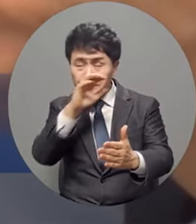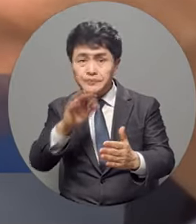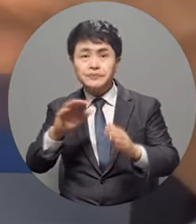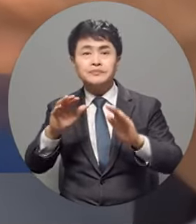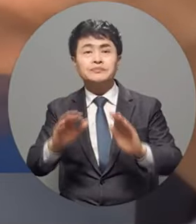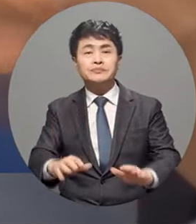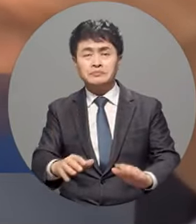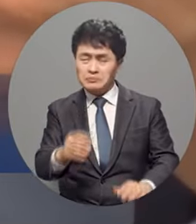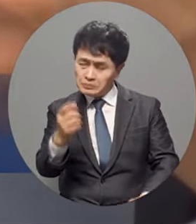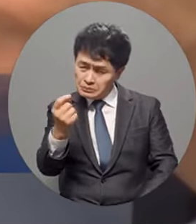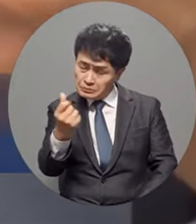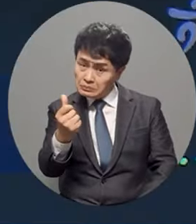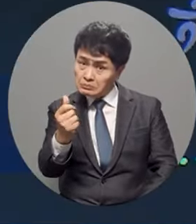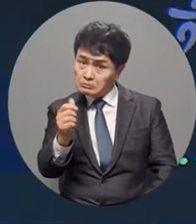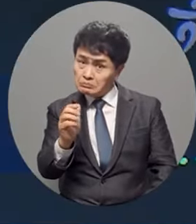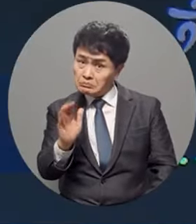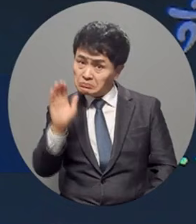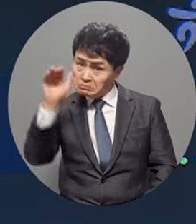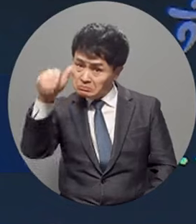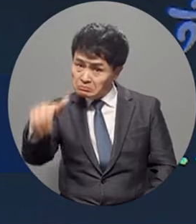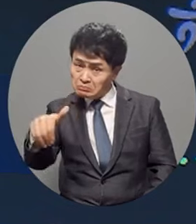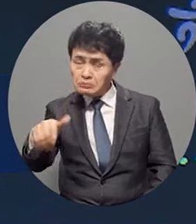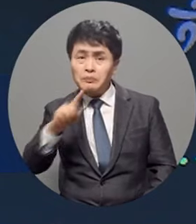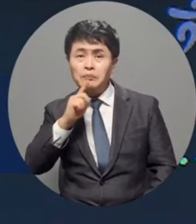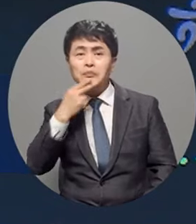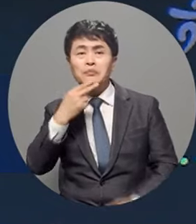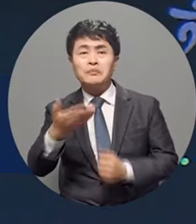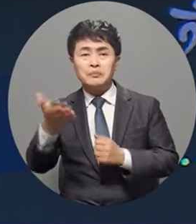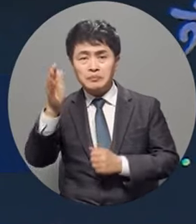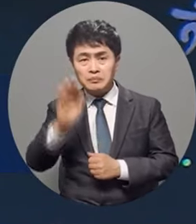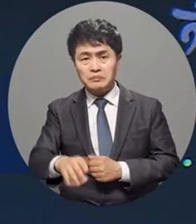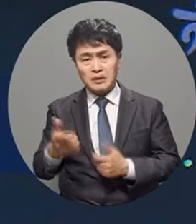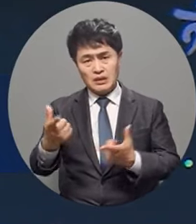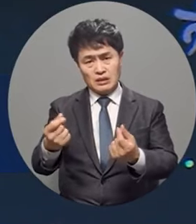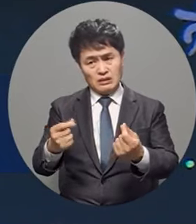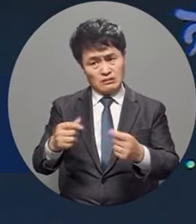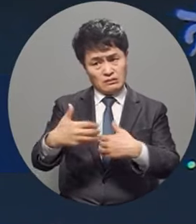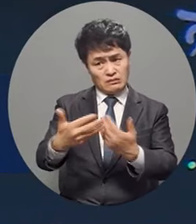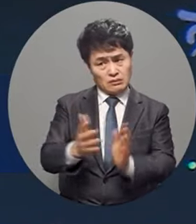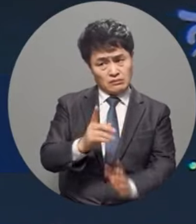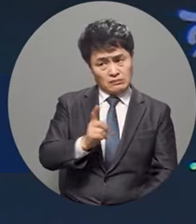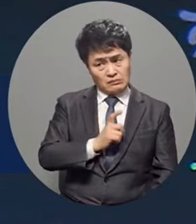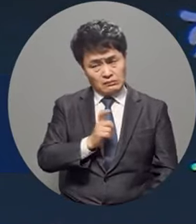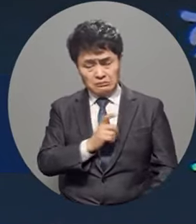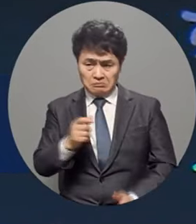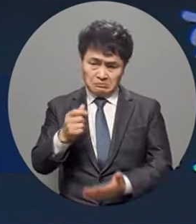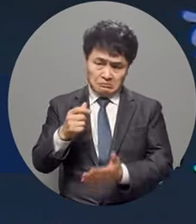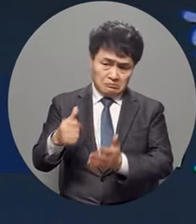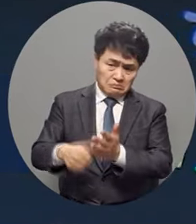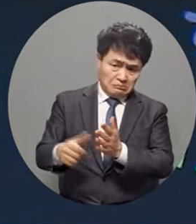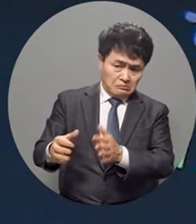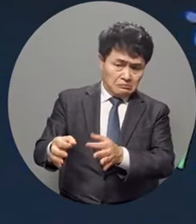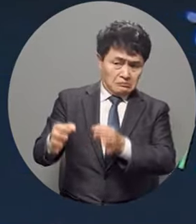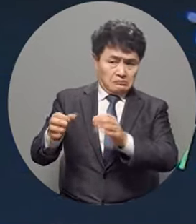유의미할 정도로 꺾였다거나 하지는 않는데 그래도 이런 심리가 조금 저하되는 건 사실인